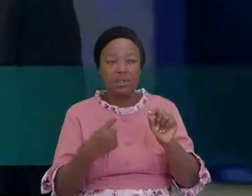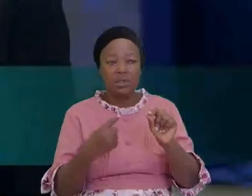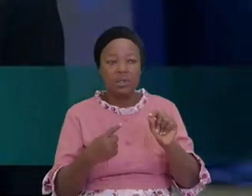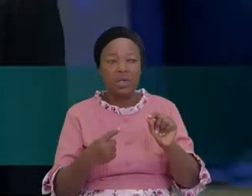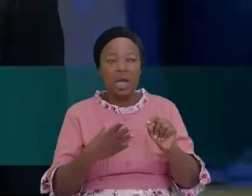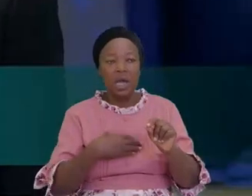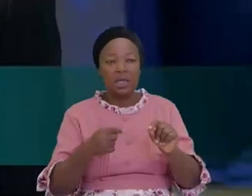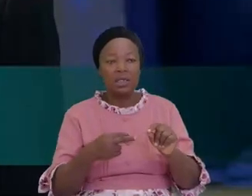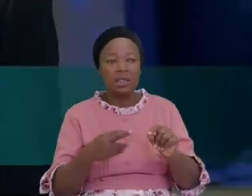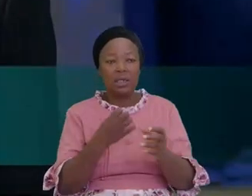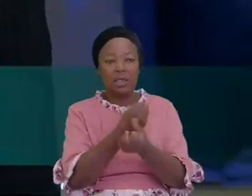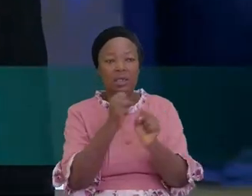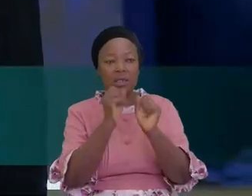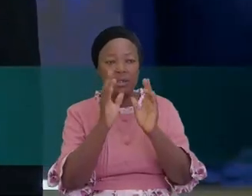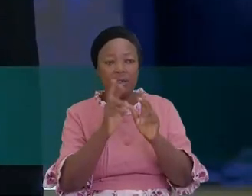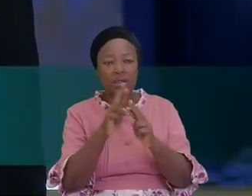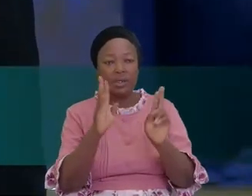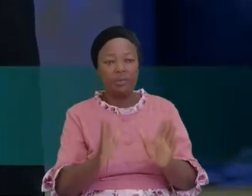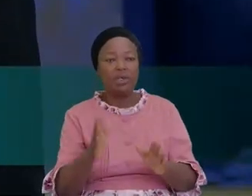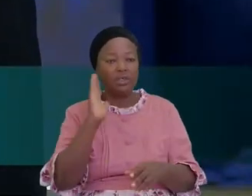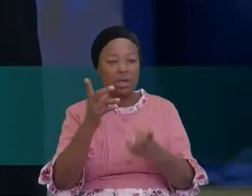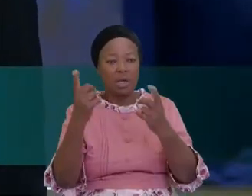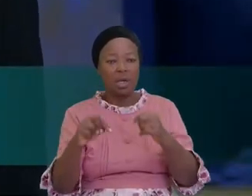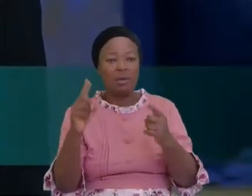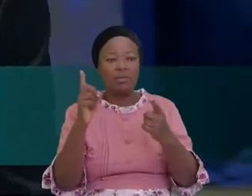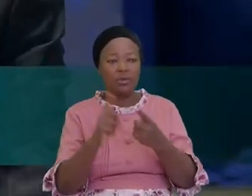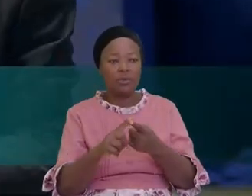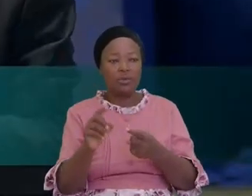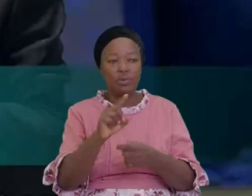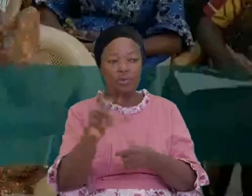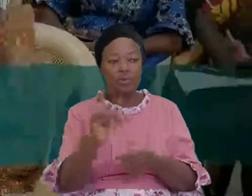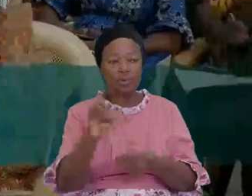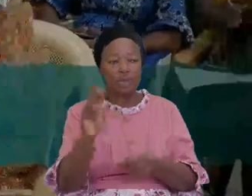20. Et nous dit, un rédempteur viendra pour Sion,